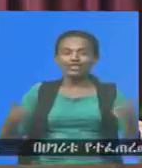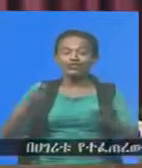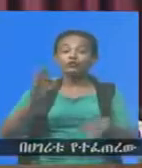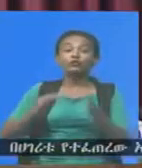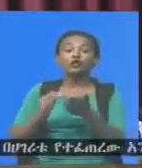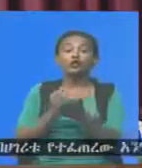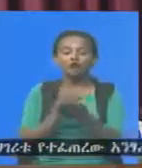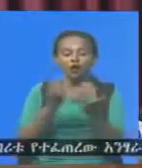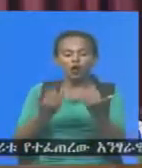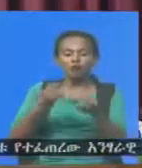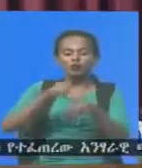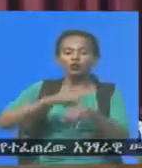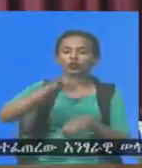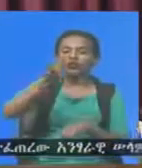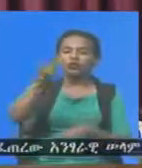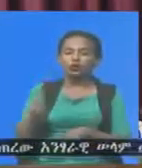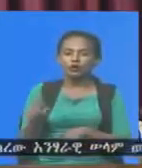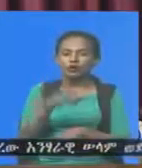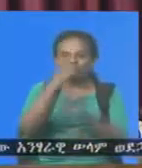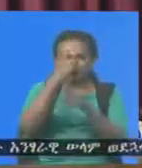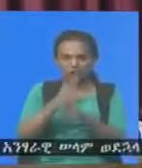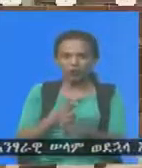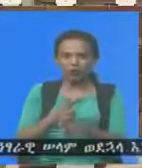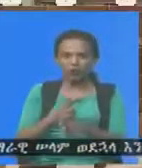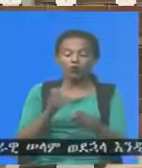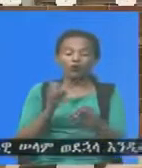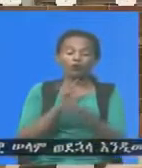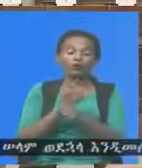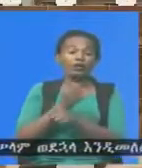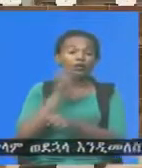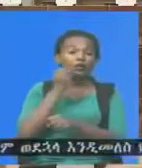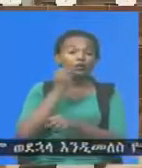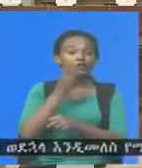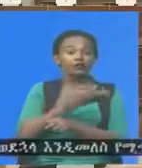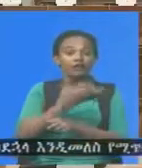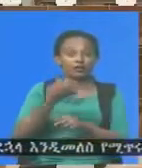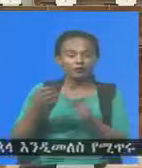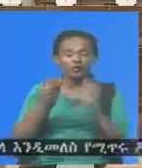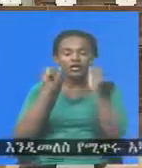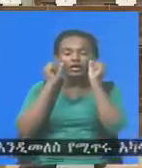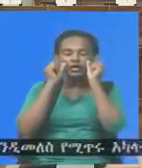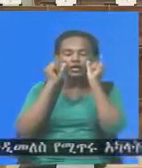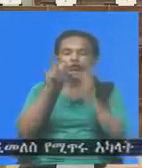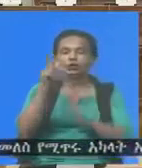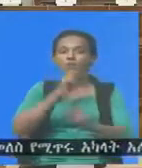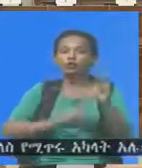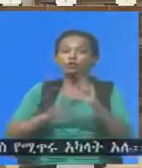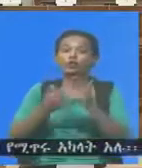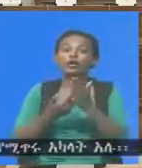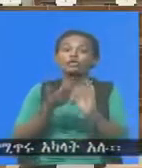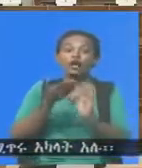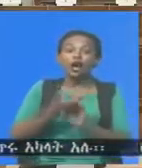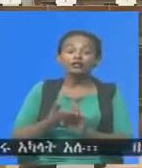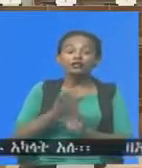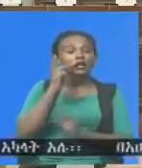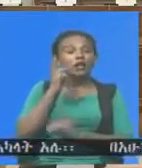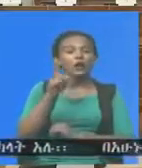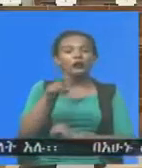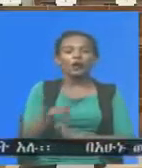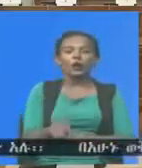ጊዜው የሚጠይቀው ነገር መሆኑን የተከበረው ምክር ቤት በጉልህ ሊገነዘብ ህብረተሰቡን ከዚህ አንጻር ሊያዩ